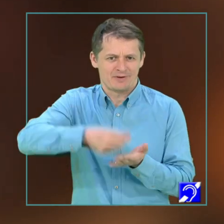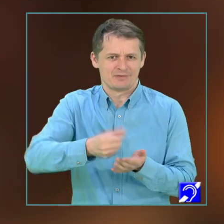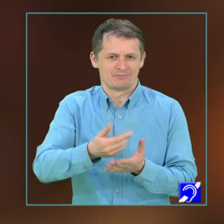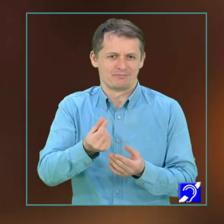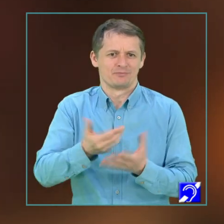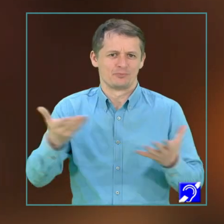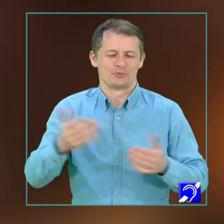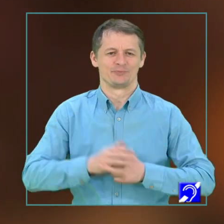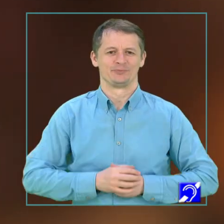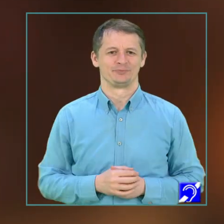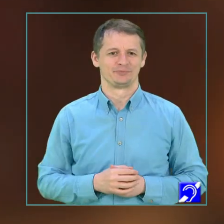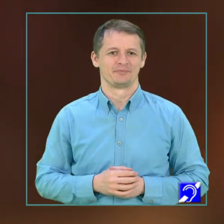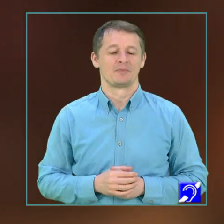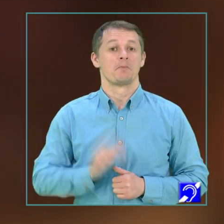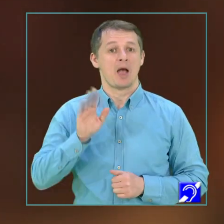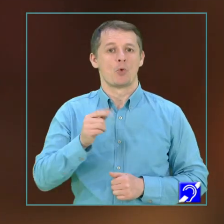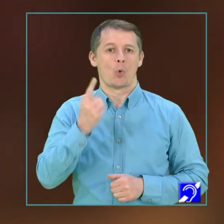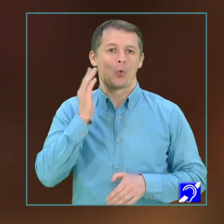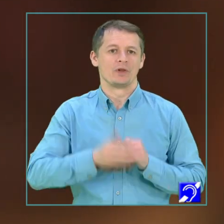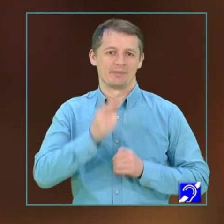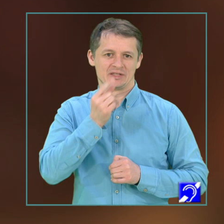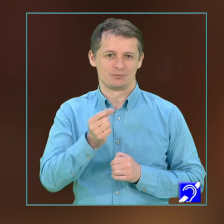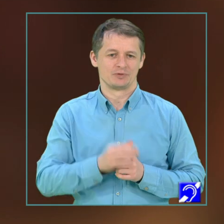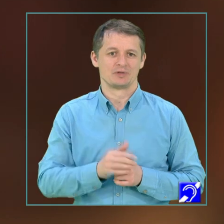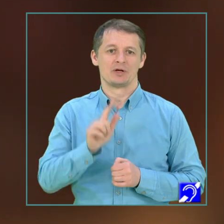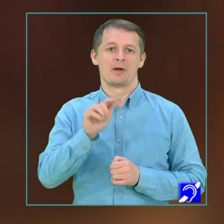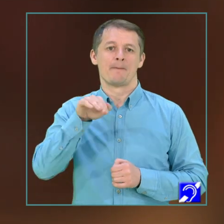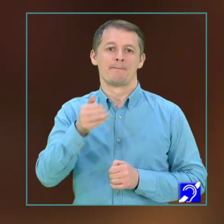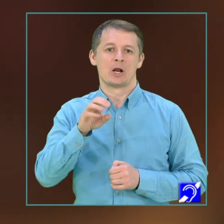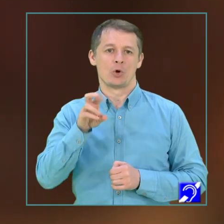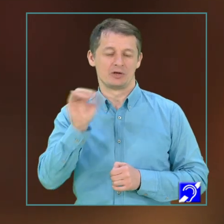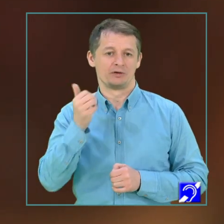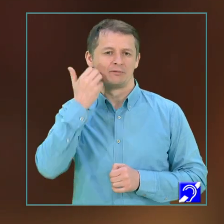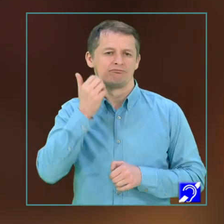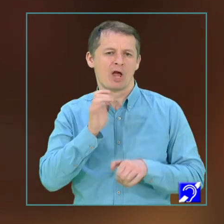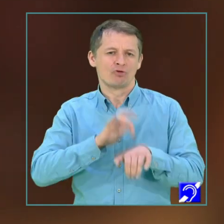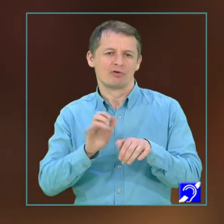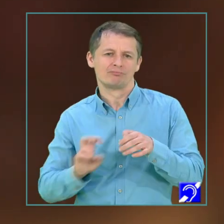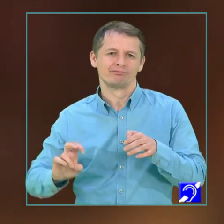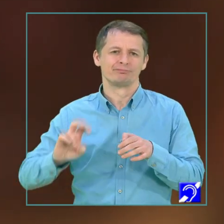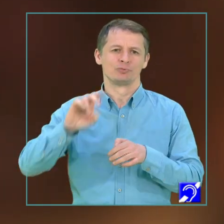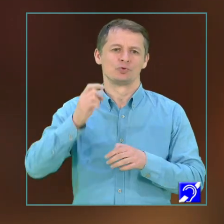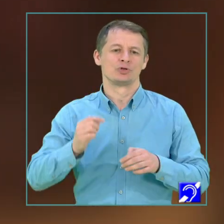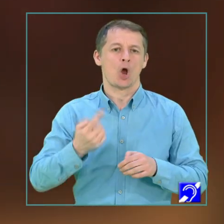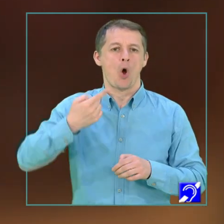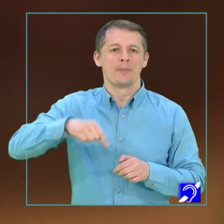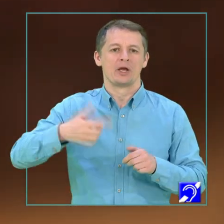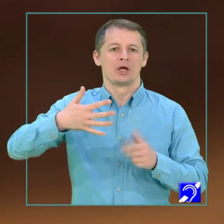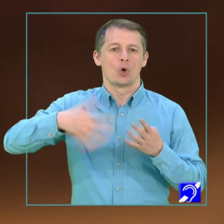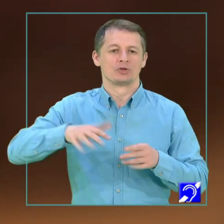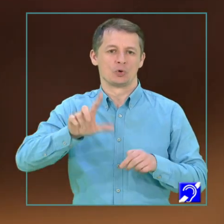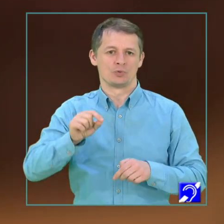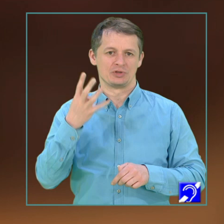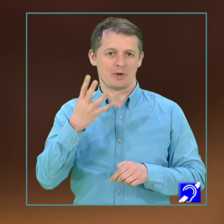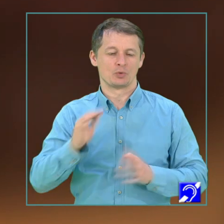de cele mai multe ori. Mai am un ultim răspuns. George Mallory, când a încercat în 1924 să urce Everestul, a fost întrebat de ce